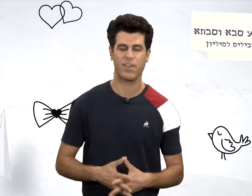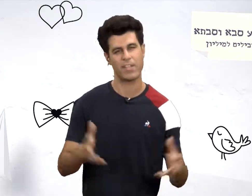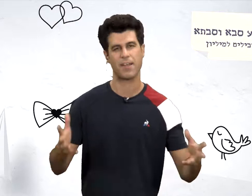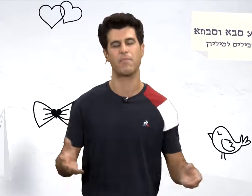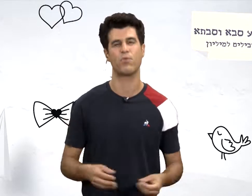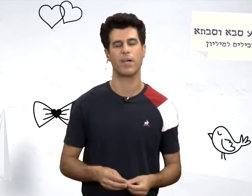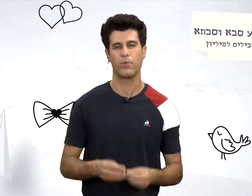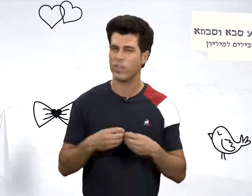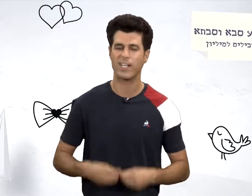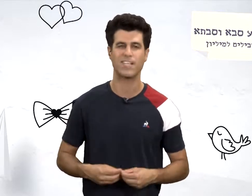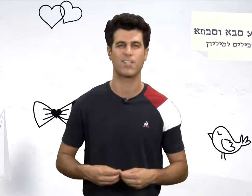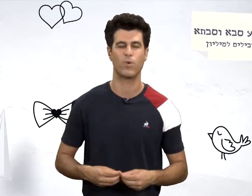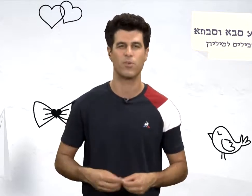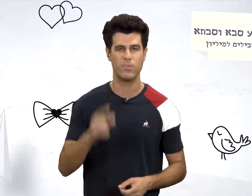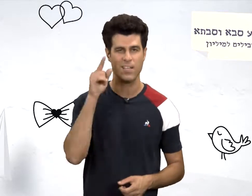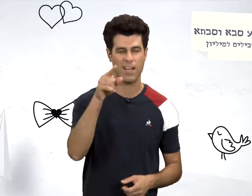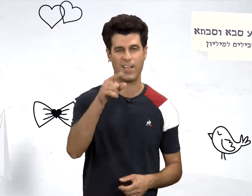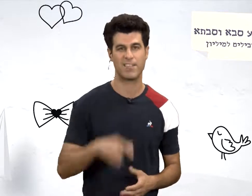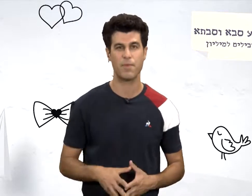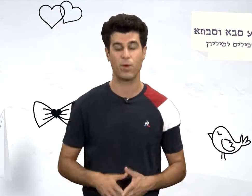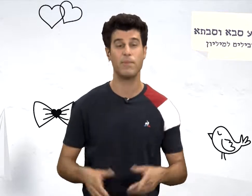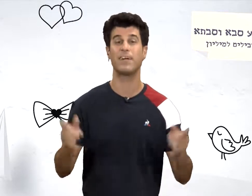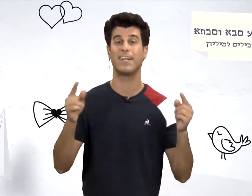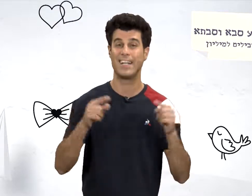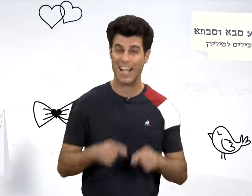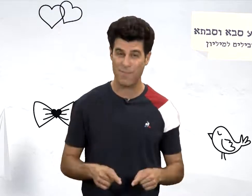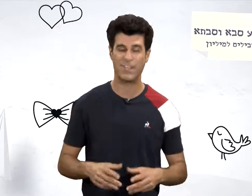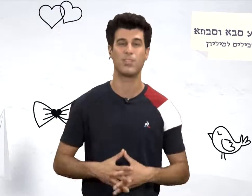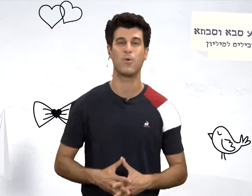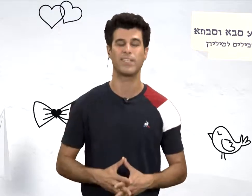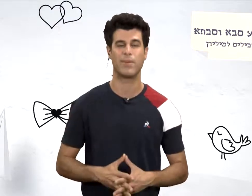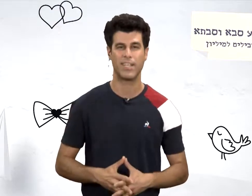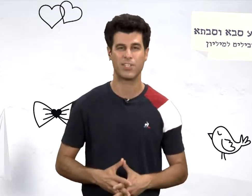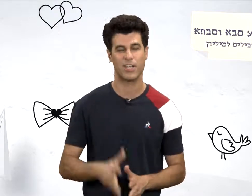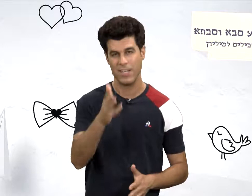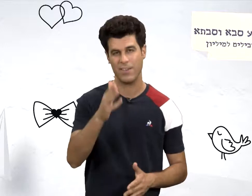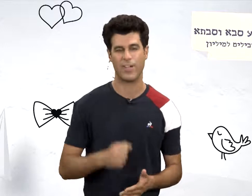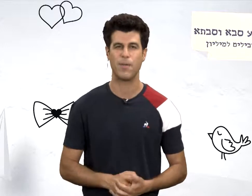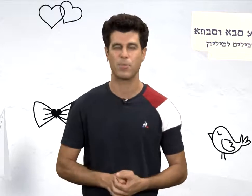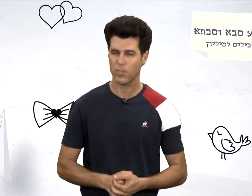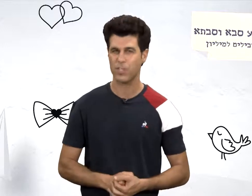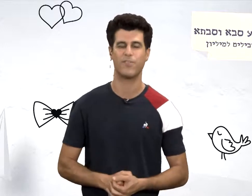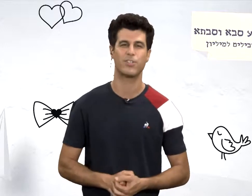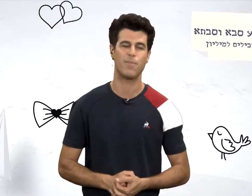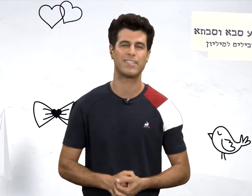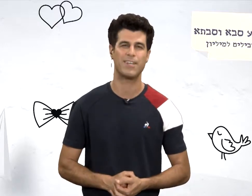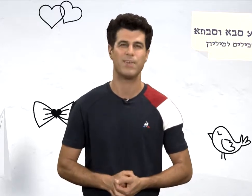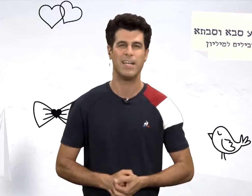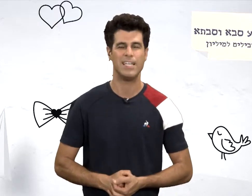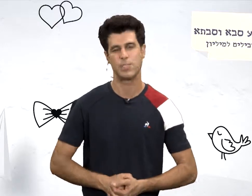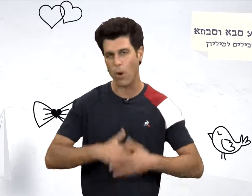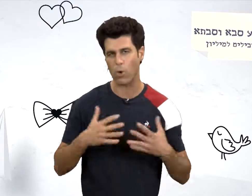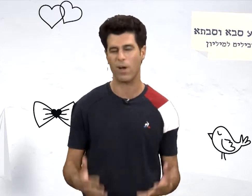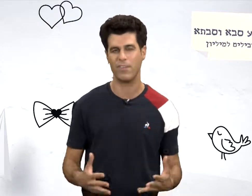סבא וסבתא ויתר המבוגרים כל כך יחסרו לנו, אבל אתם יכולים גם לשמור איתם על קשר, וגם כמו